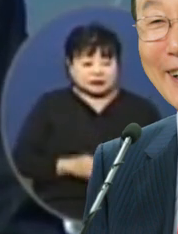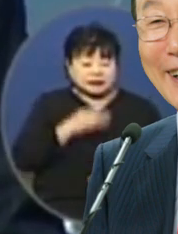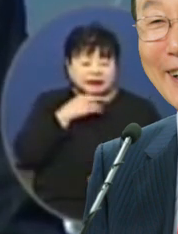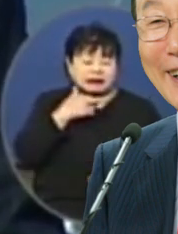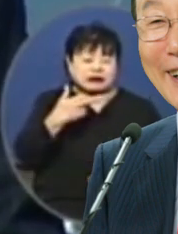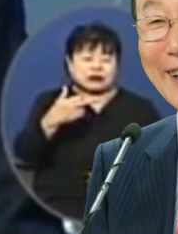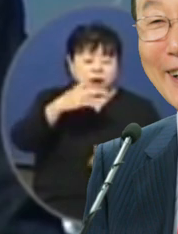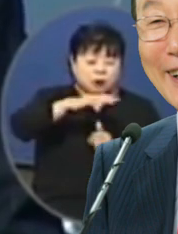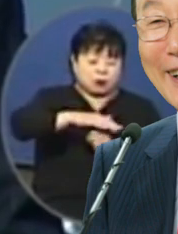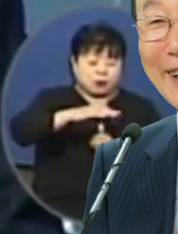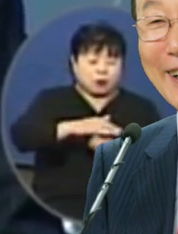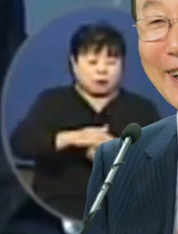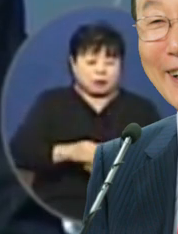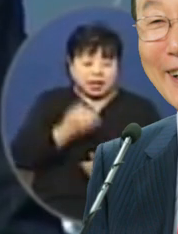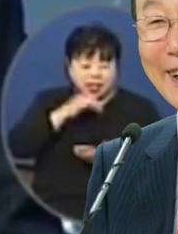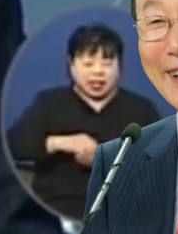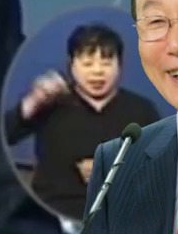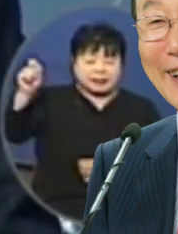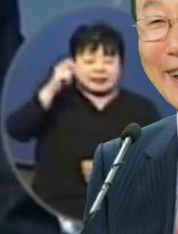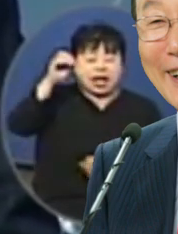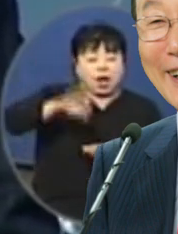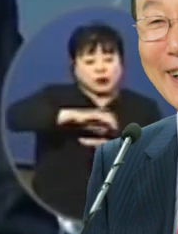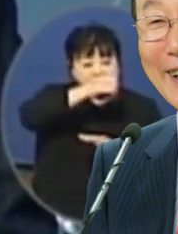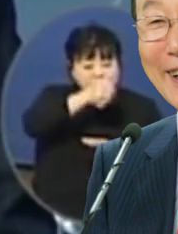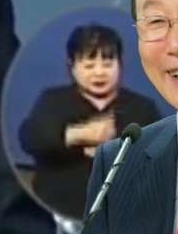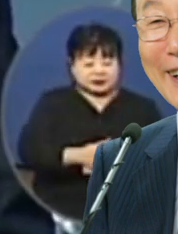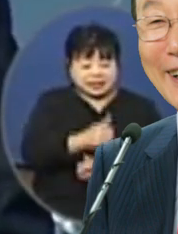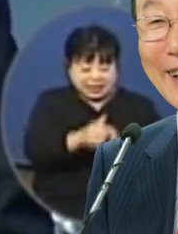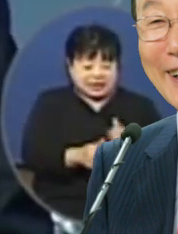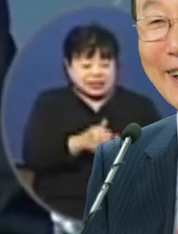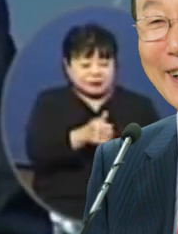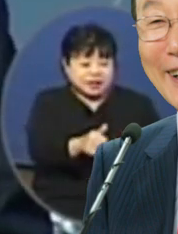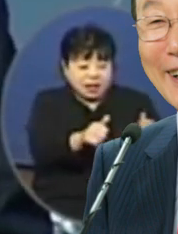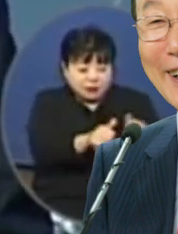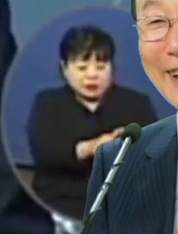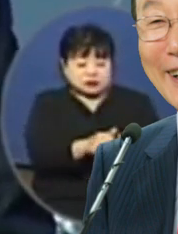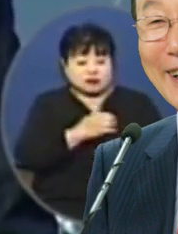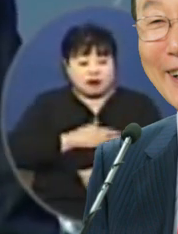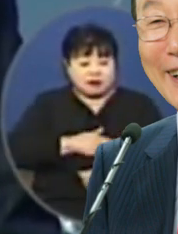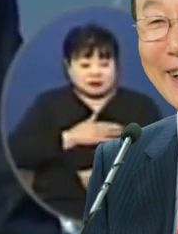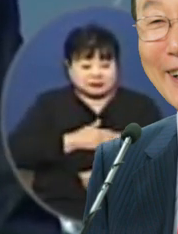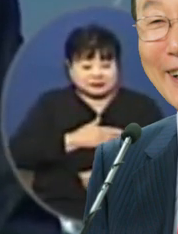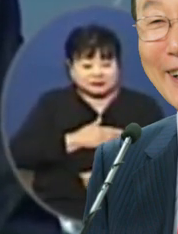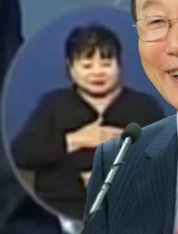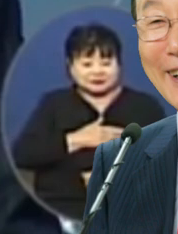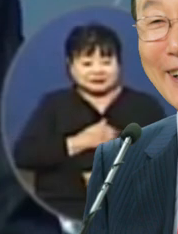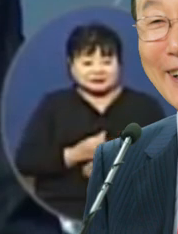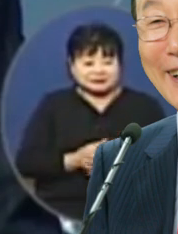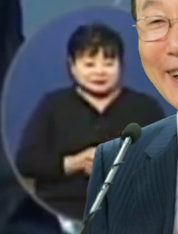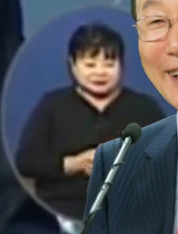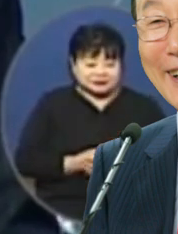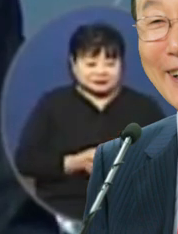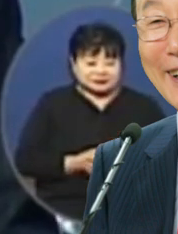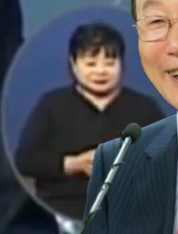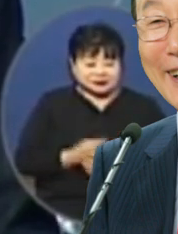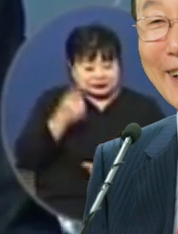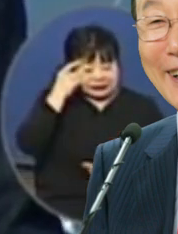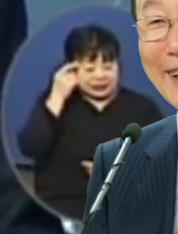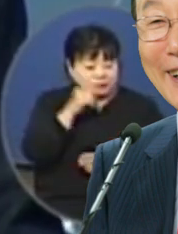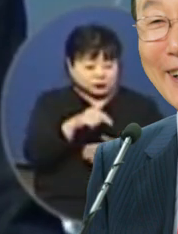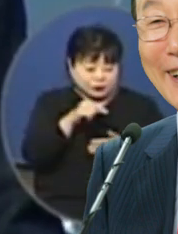17살쯤 되는 초립동이 다윗은 하나님이 같이 계신 것을 알았었습니다. 상상